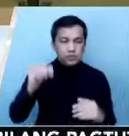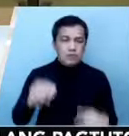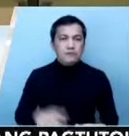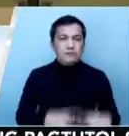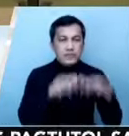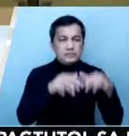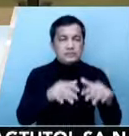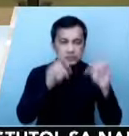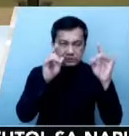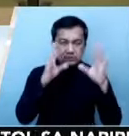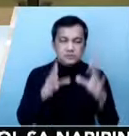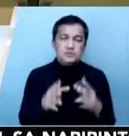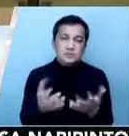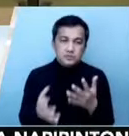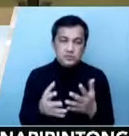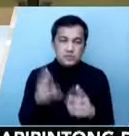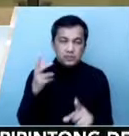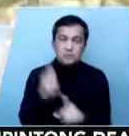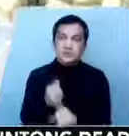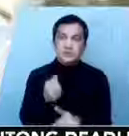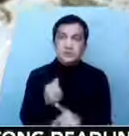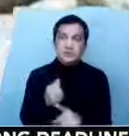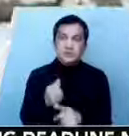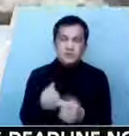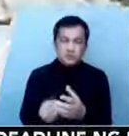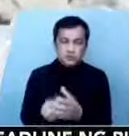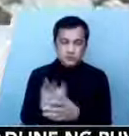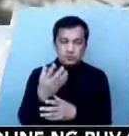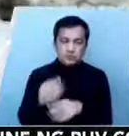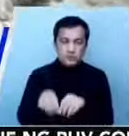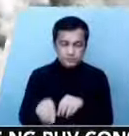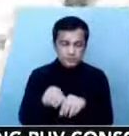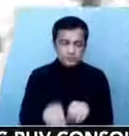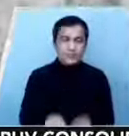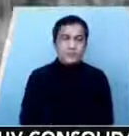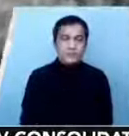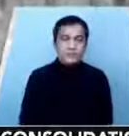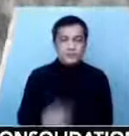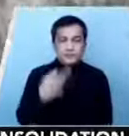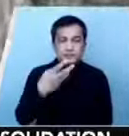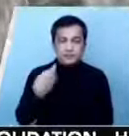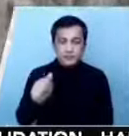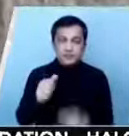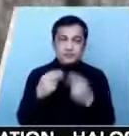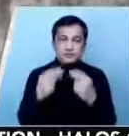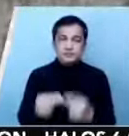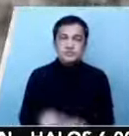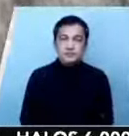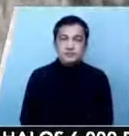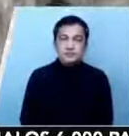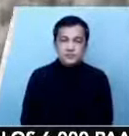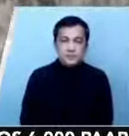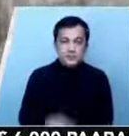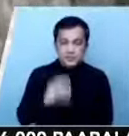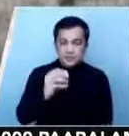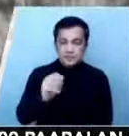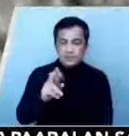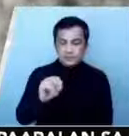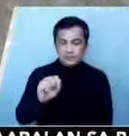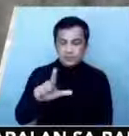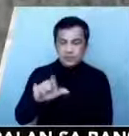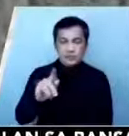could, impact the growth projections. Para sa GMA Integrated News, Marisol